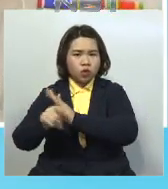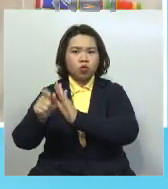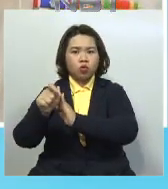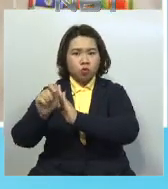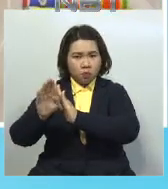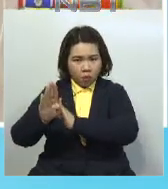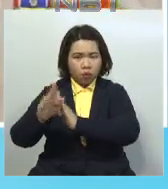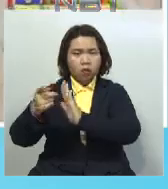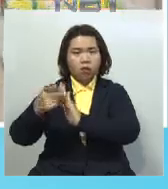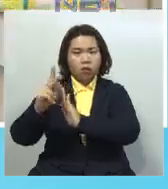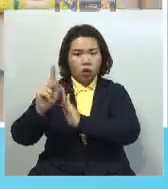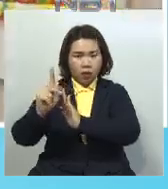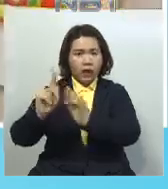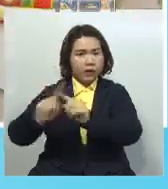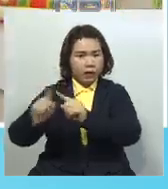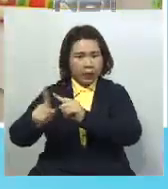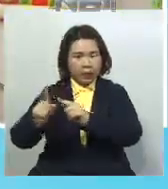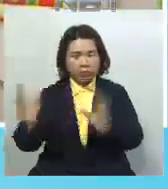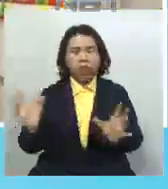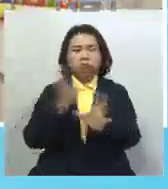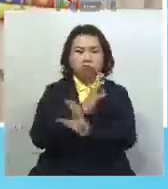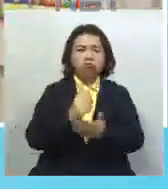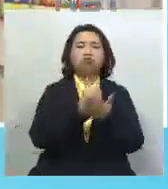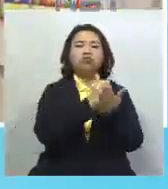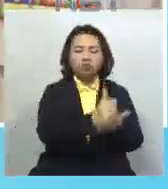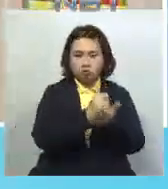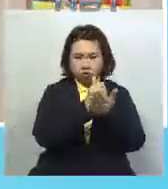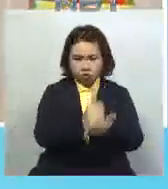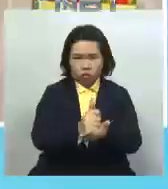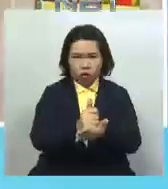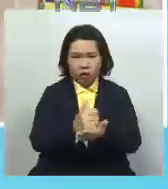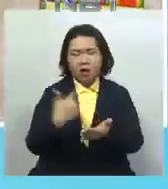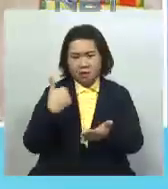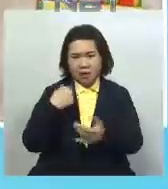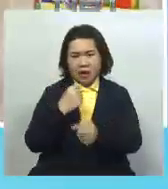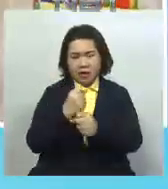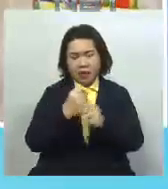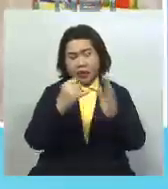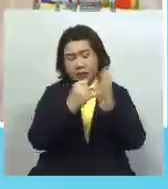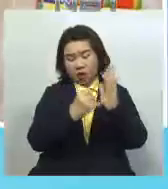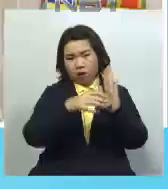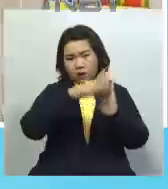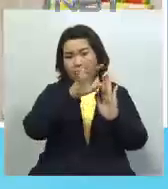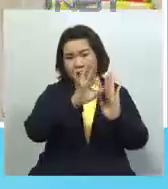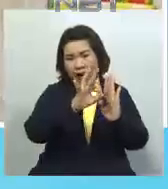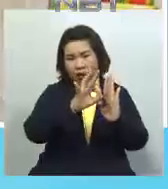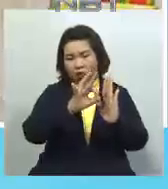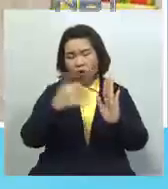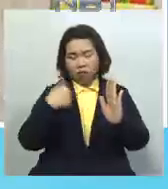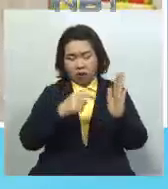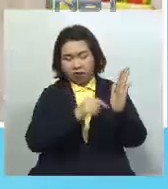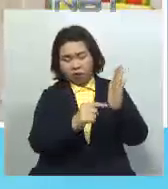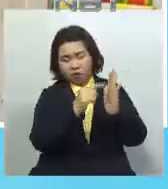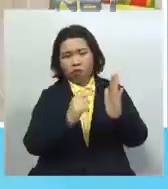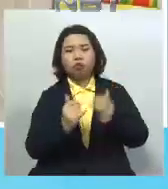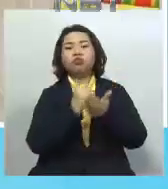ชธานีขอนแก่นอะไรสวิงกำลังไปช่วยเหลือพี่น้องใน9จังหวัดภาคเหนือนะครับรวมทั้